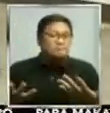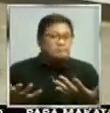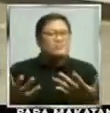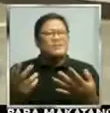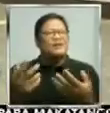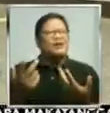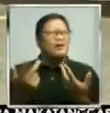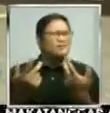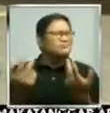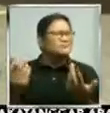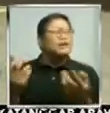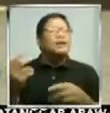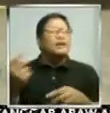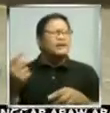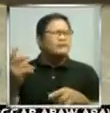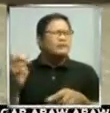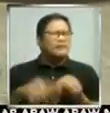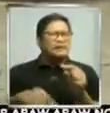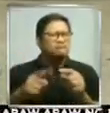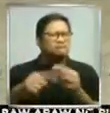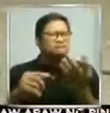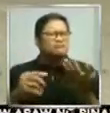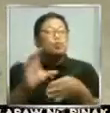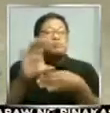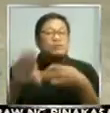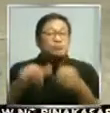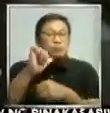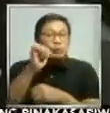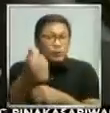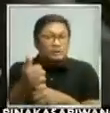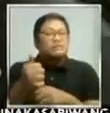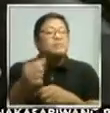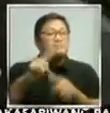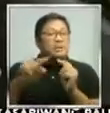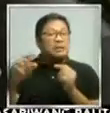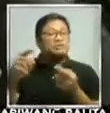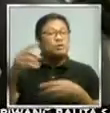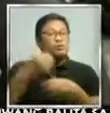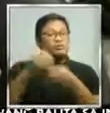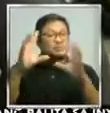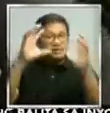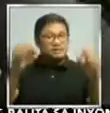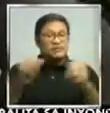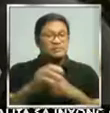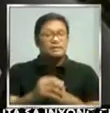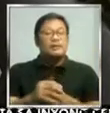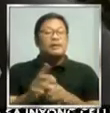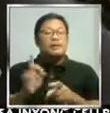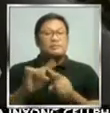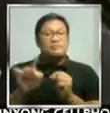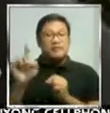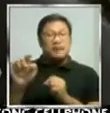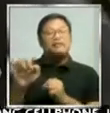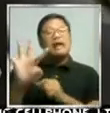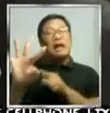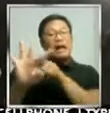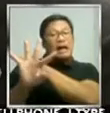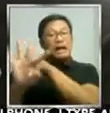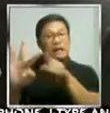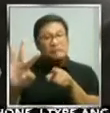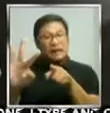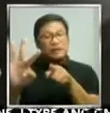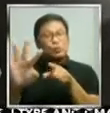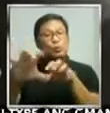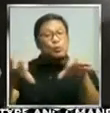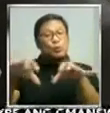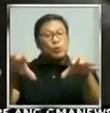bukas, alinsunod sa ibinigay na deadline ng Malacanang. In Antipolo, apat lang ang empleyado ng DSWD National. Ang nagko-cross-check sa